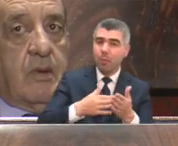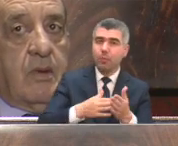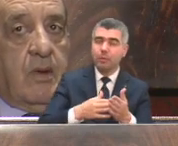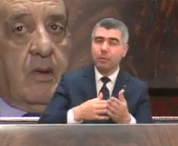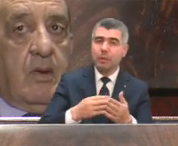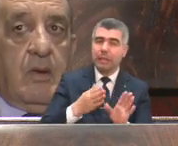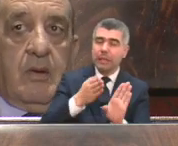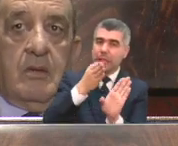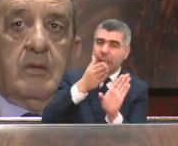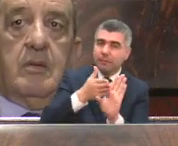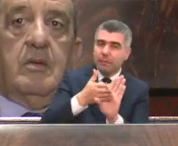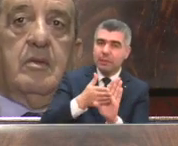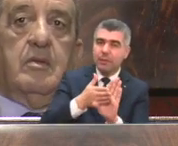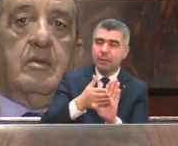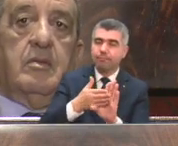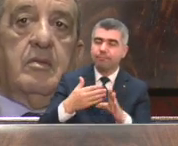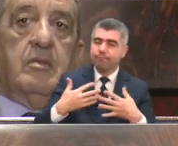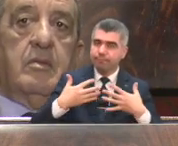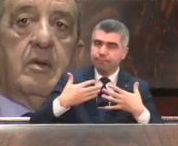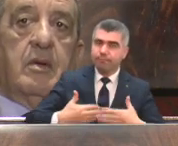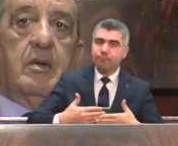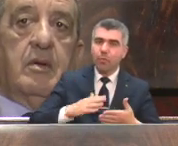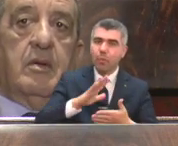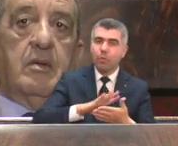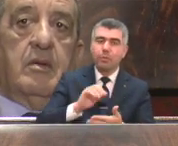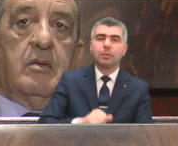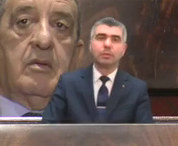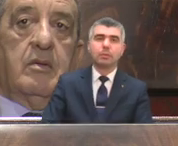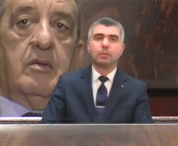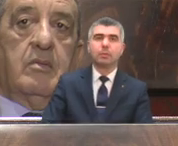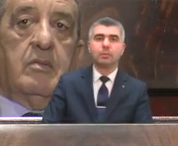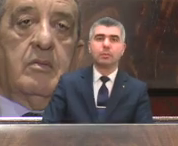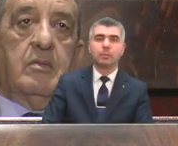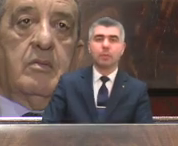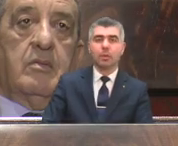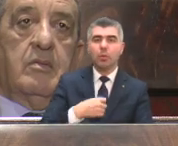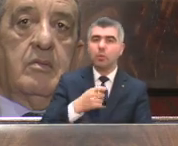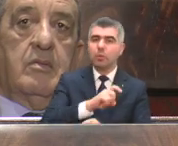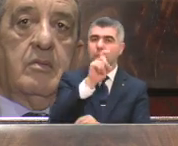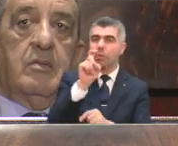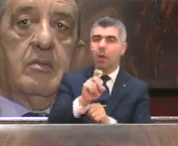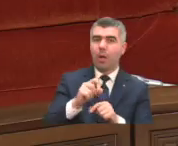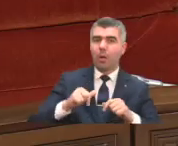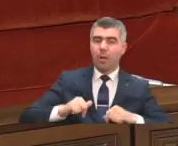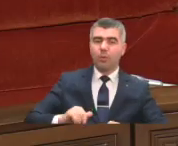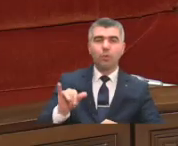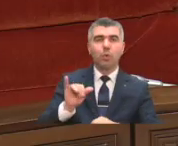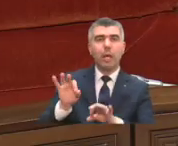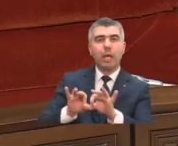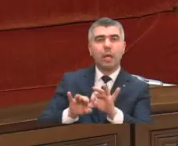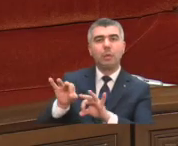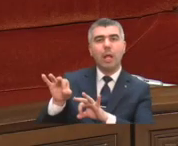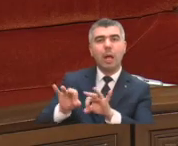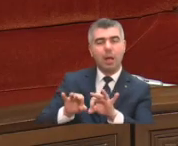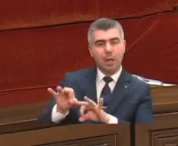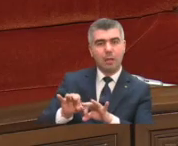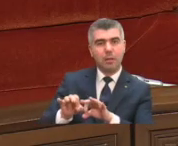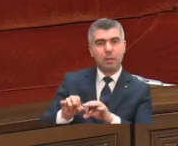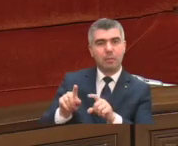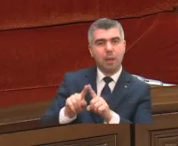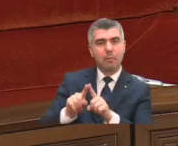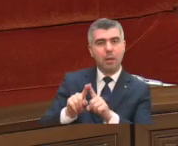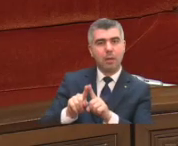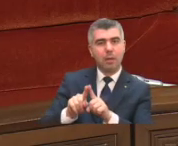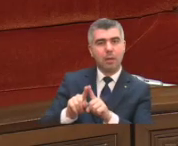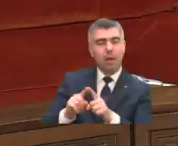نفسية جسدية واجتماعية ومادية. لذا نسائلكم سيد الوزير حول الإجراءات التي تاخذونها من أجل التخفيف